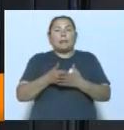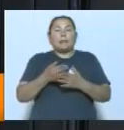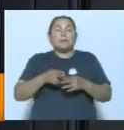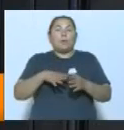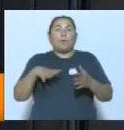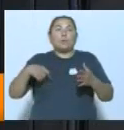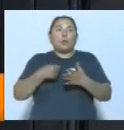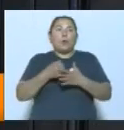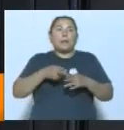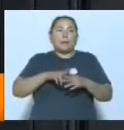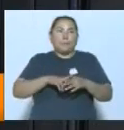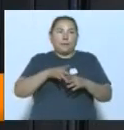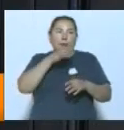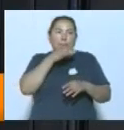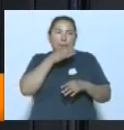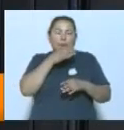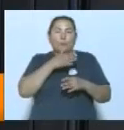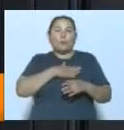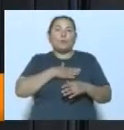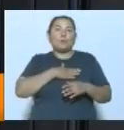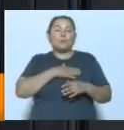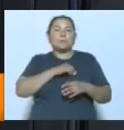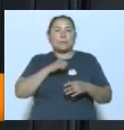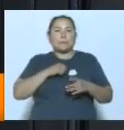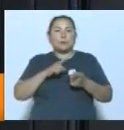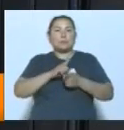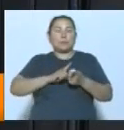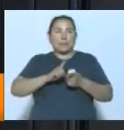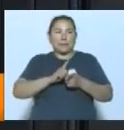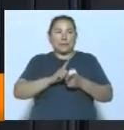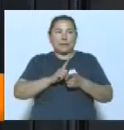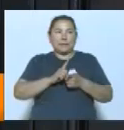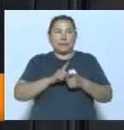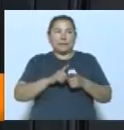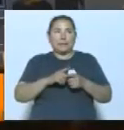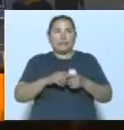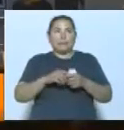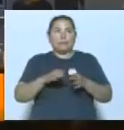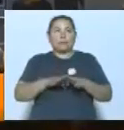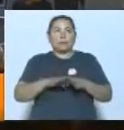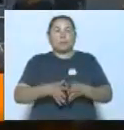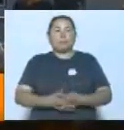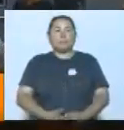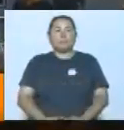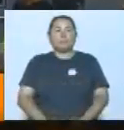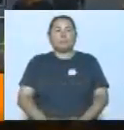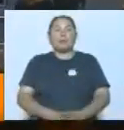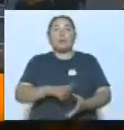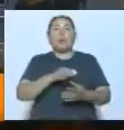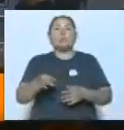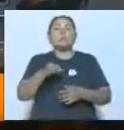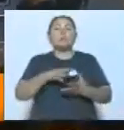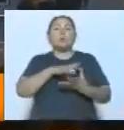рухани құндылығымен сен өзіңді өзгелерге сыйлата білесің деп айтқым келеді. Оқу жаттығу қорытындысы бойынша